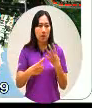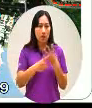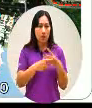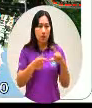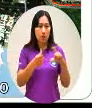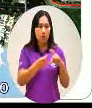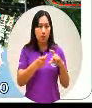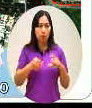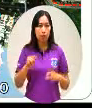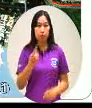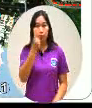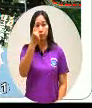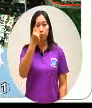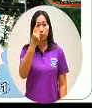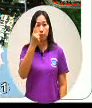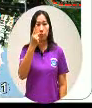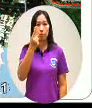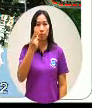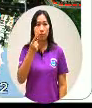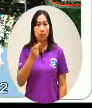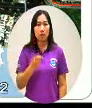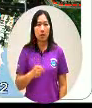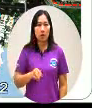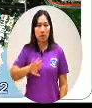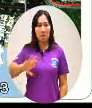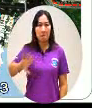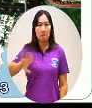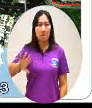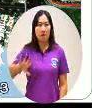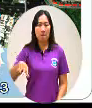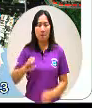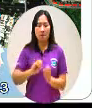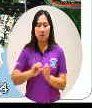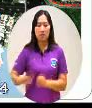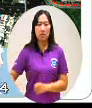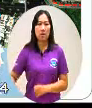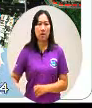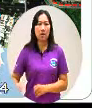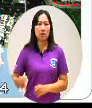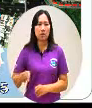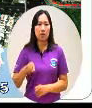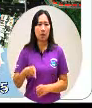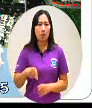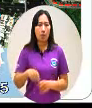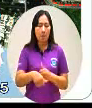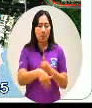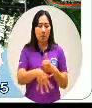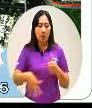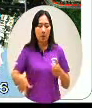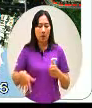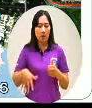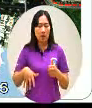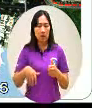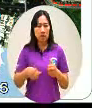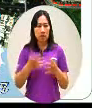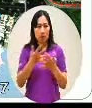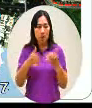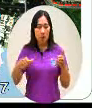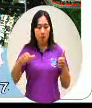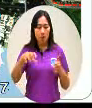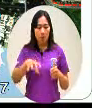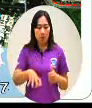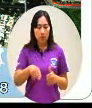一个另外一支，那么这支已经拆掉啊，目前伫系统内底无法通看到即时的迄个空气品